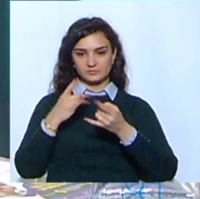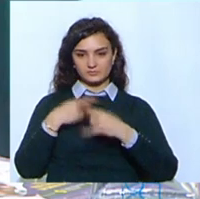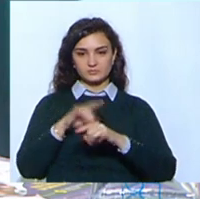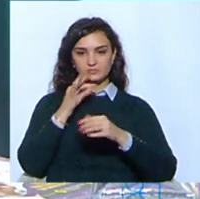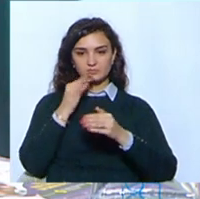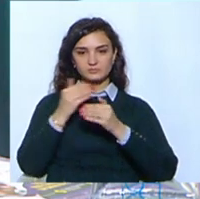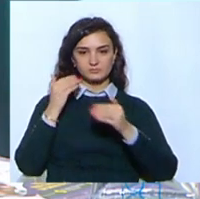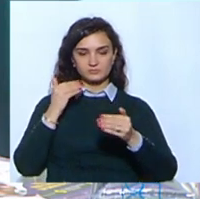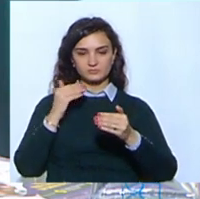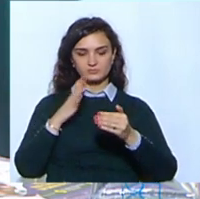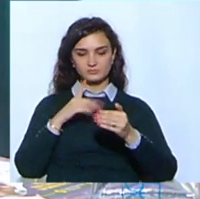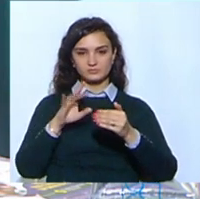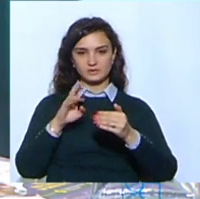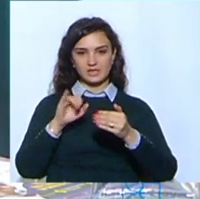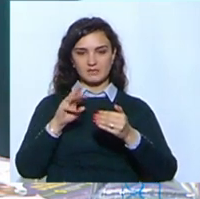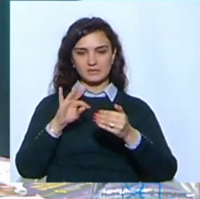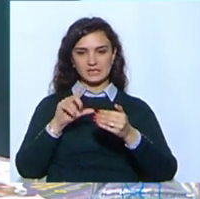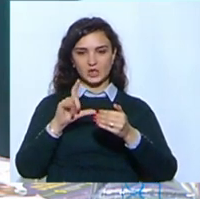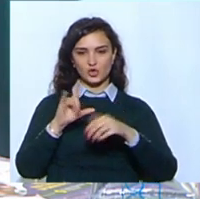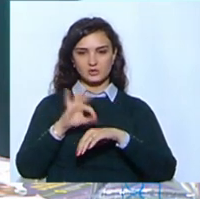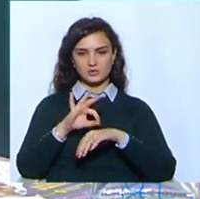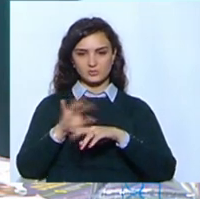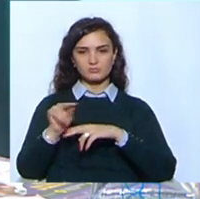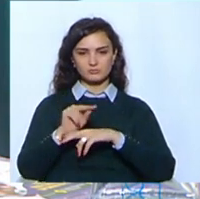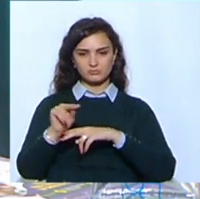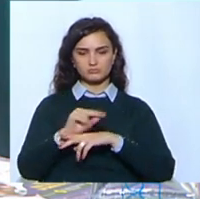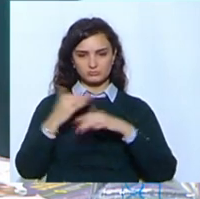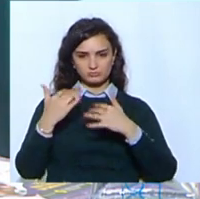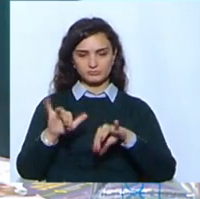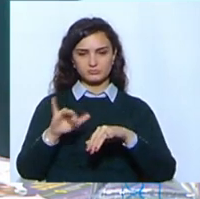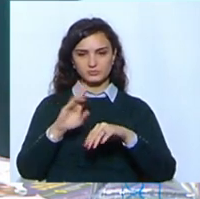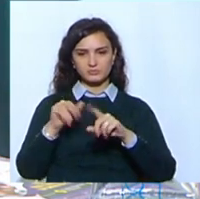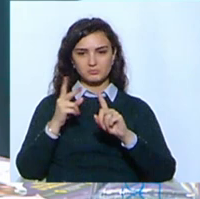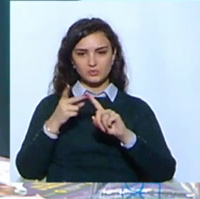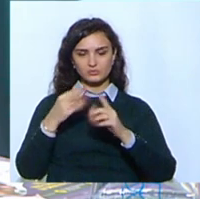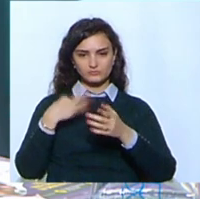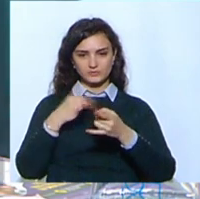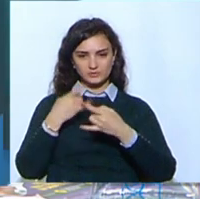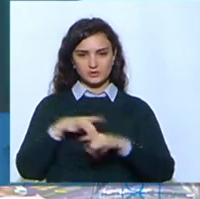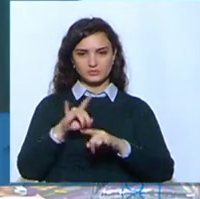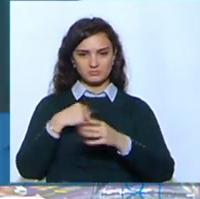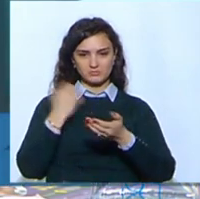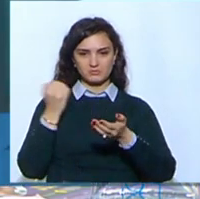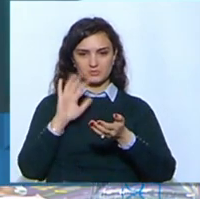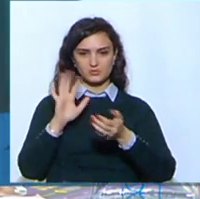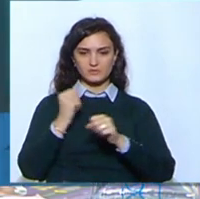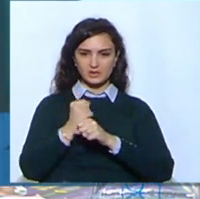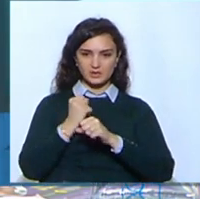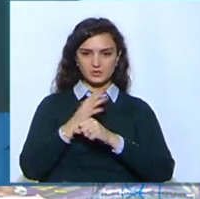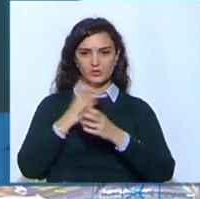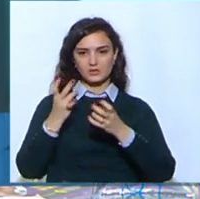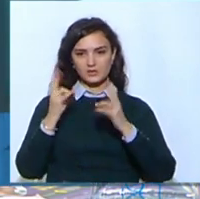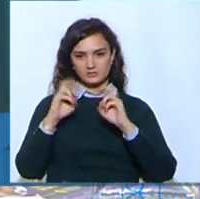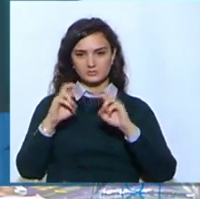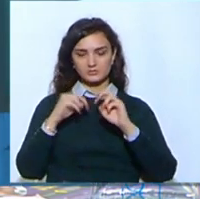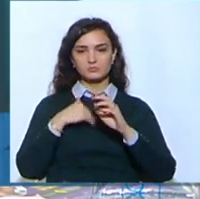გაჩენამდე შეეყარა ქლამიდიოზი, რომელზეც იმკურნალა და მეორე შვილი ისე გაჩინა, რომ აღარ მახსოვს გაიკეთა თუ არა ანალიზები.